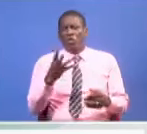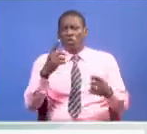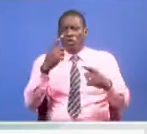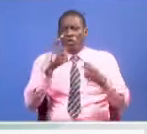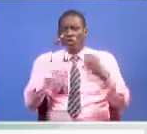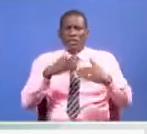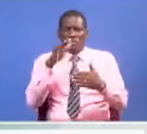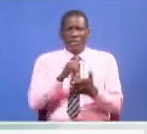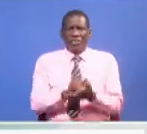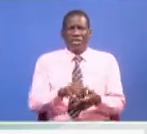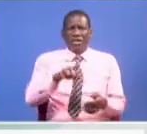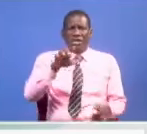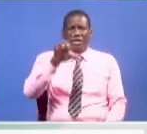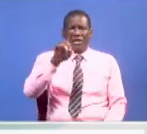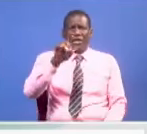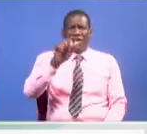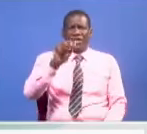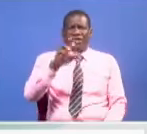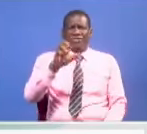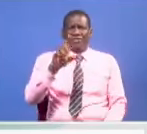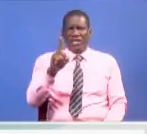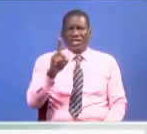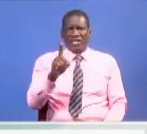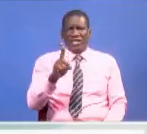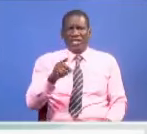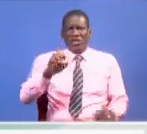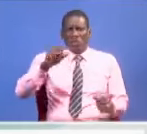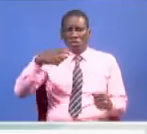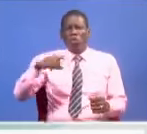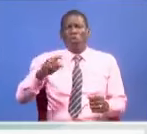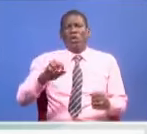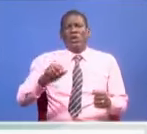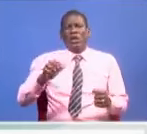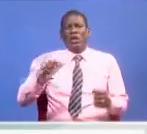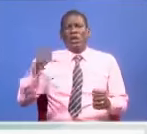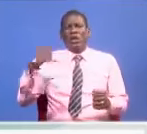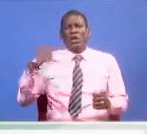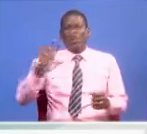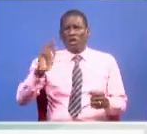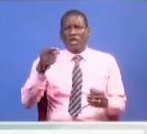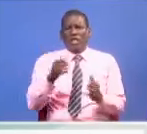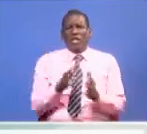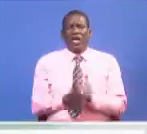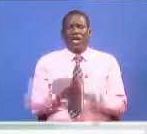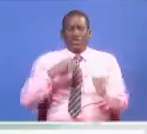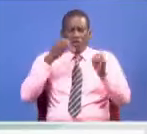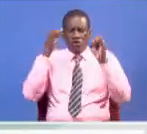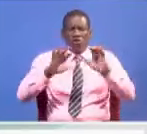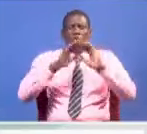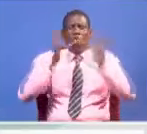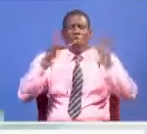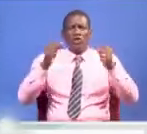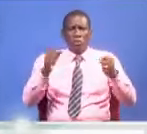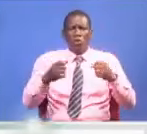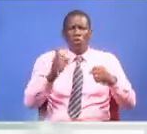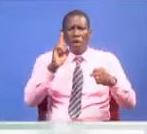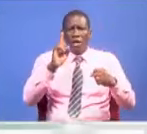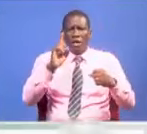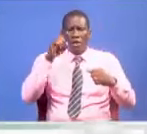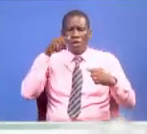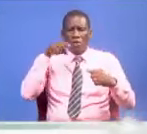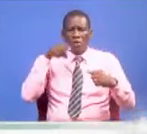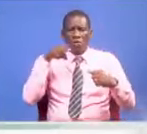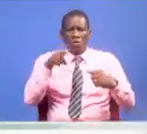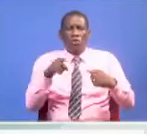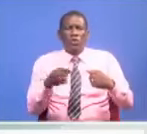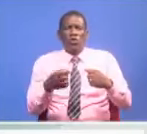baadaye, David Lekuta Rudisha alihifadhia Kenya dhahabu kwa kishindo na kuweka rekodi mpya ya dunia ya muda wa dakika